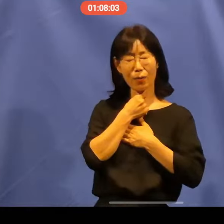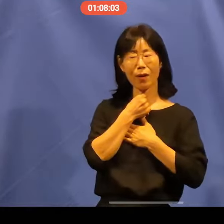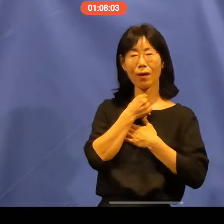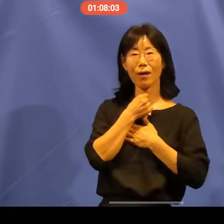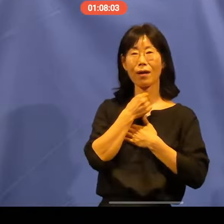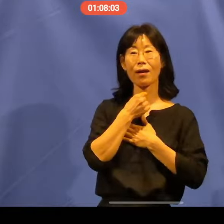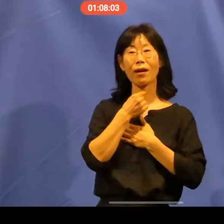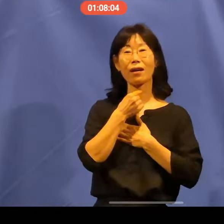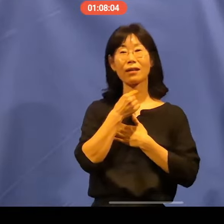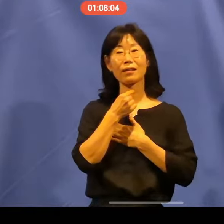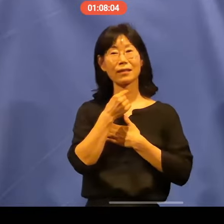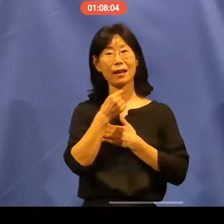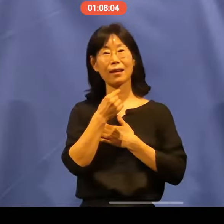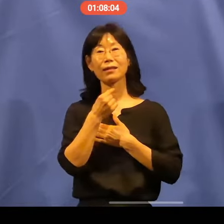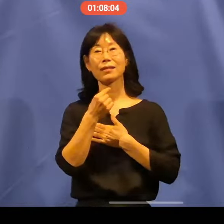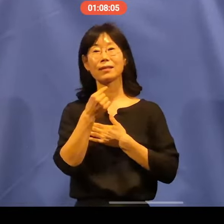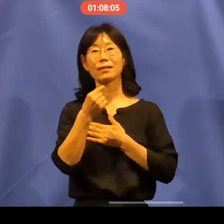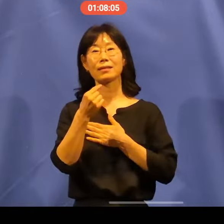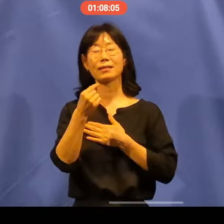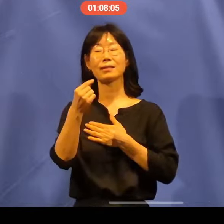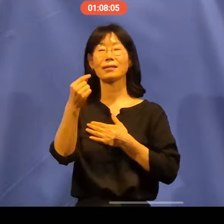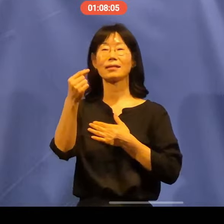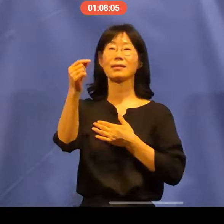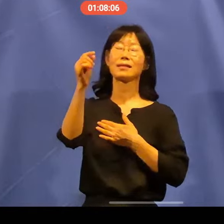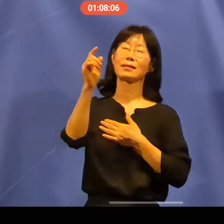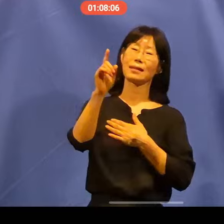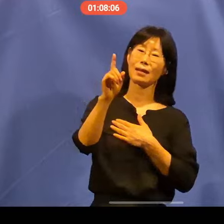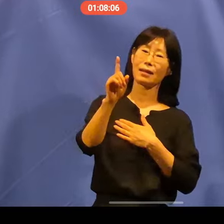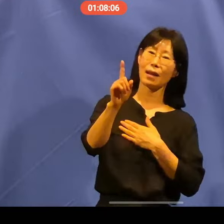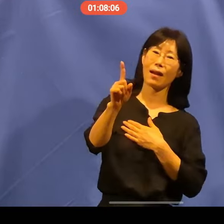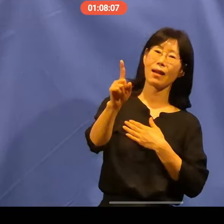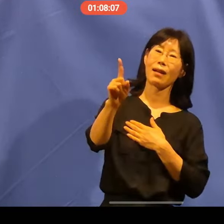내가 원하는